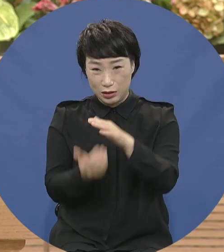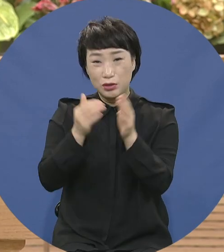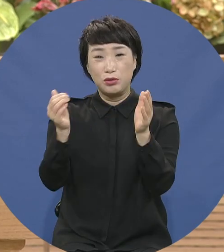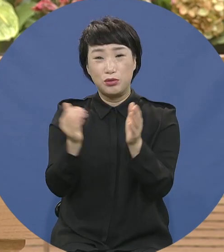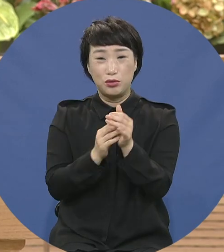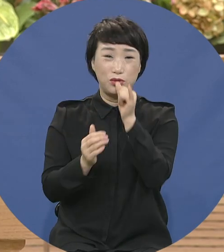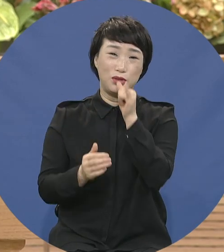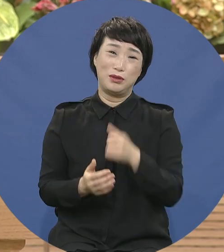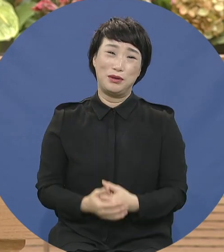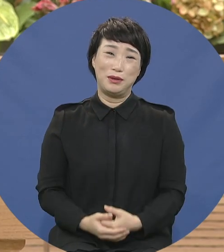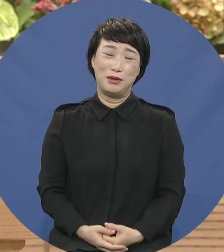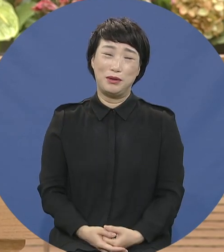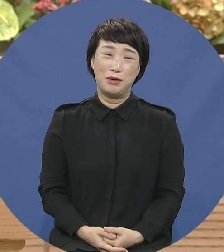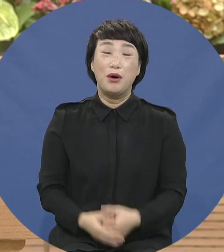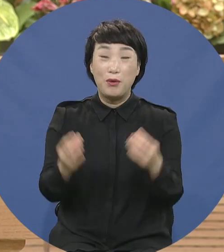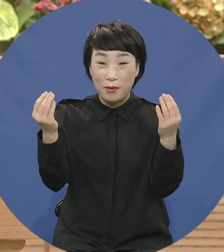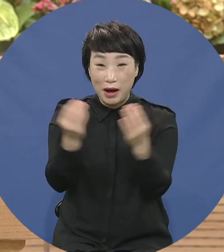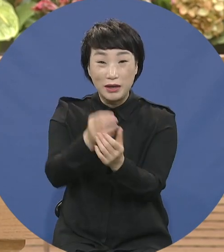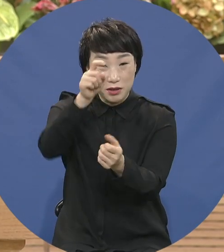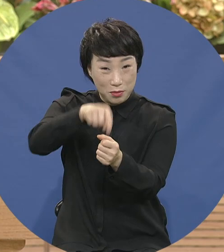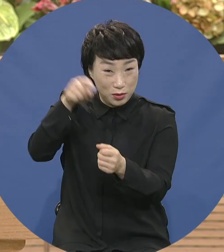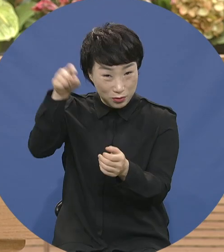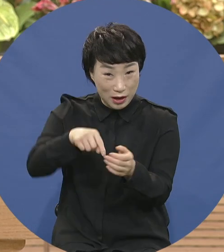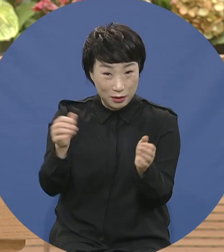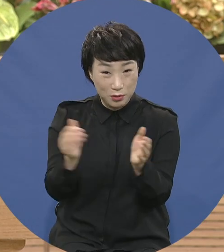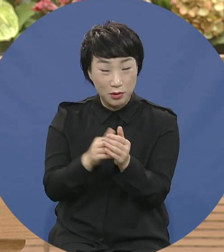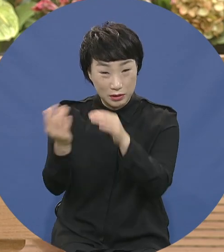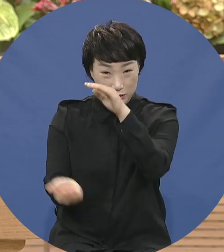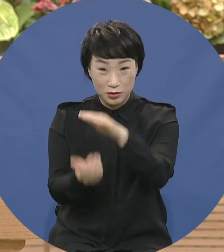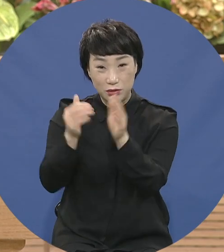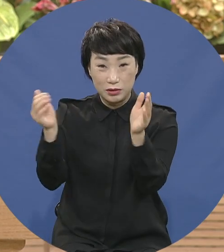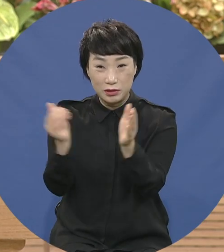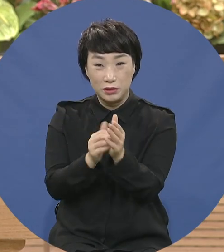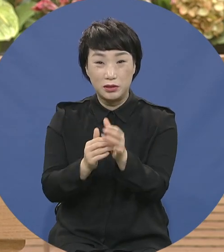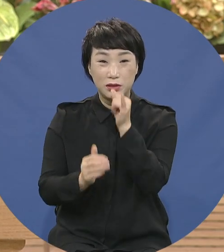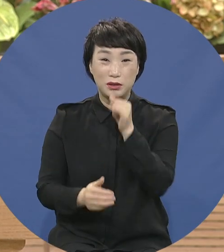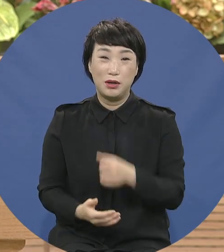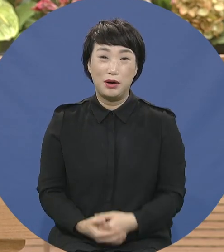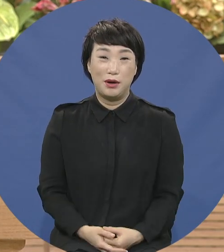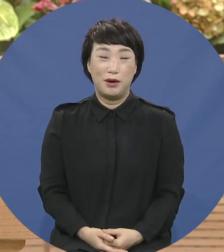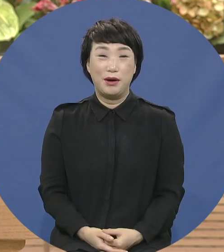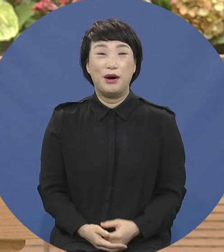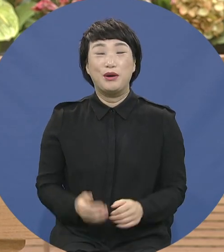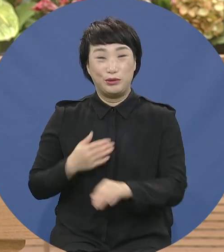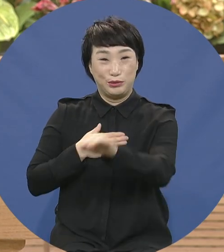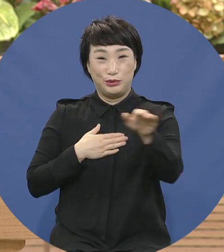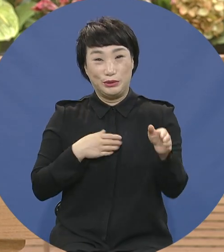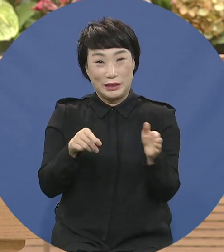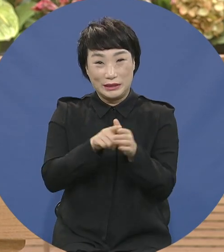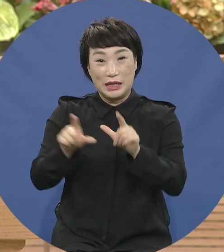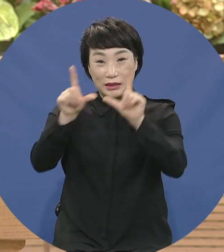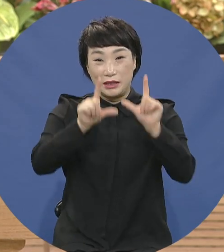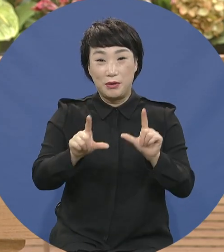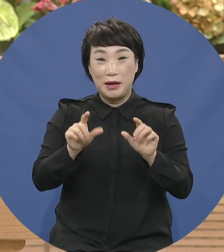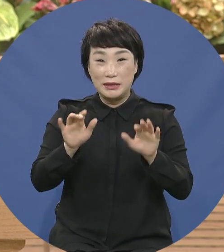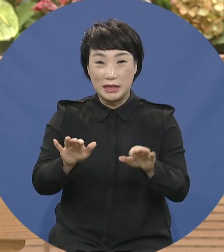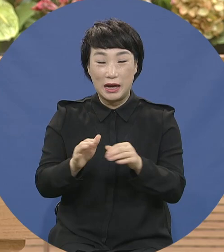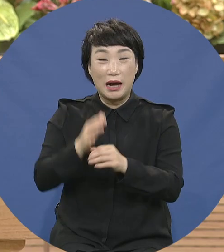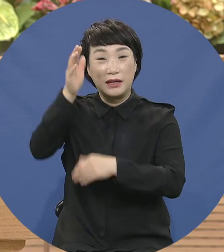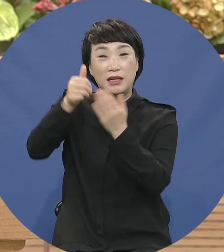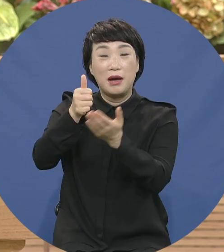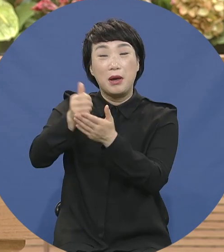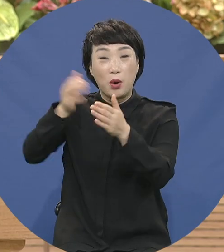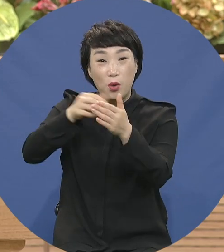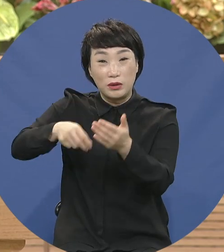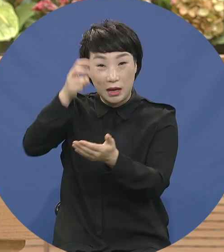이루셨다 이 말이요. 완전케 하시고 이루셨다 이 말입니다. 그러므로 우리 신앙생활은